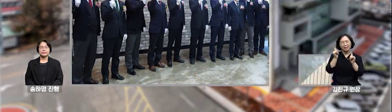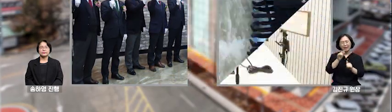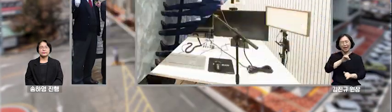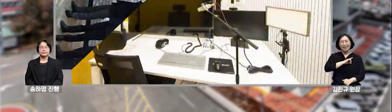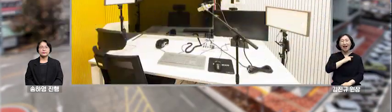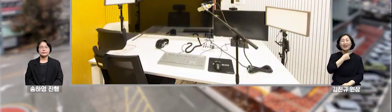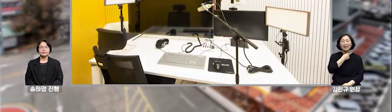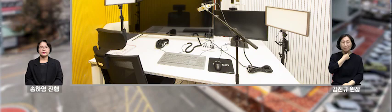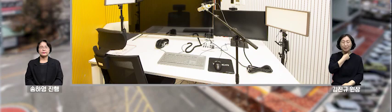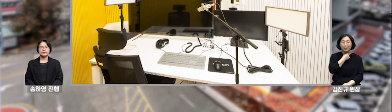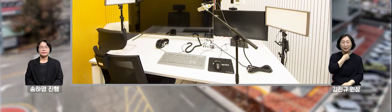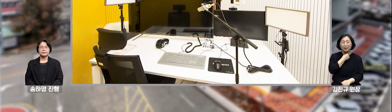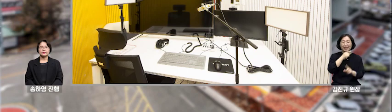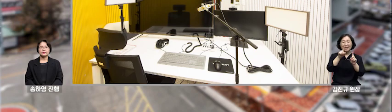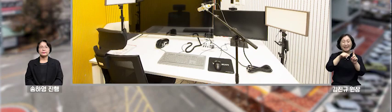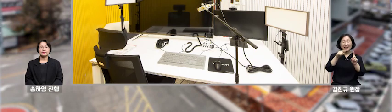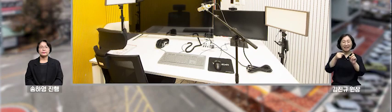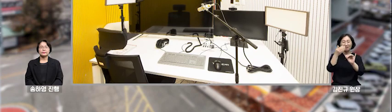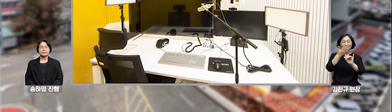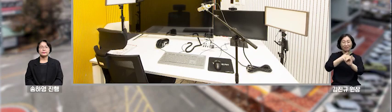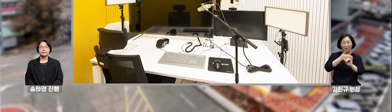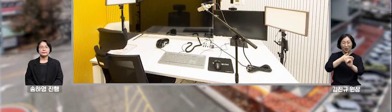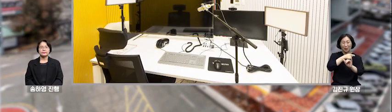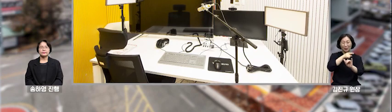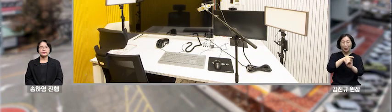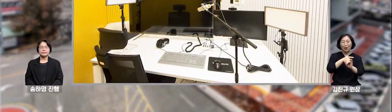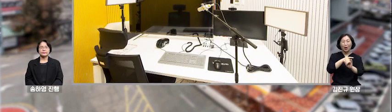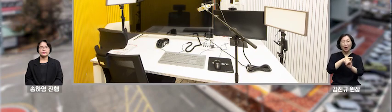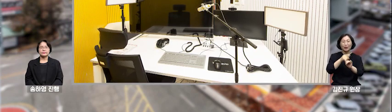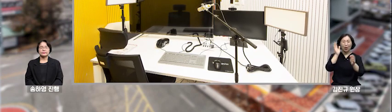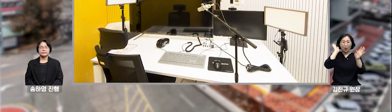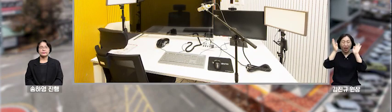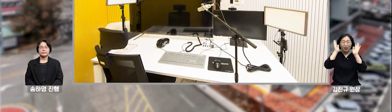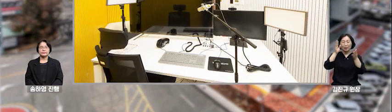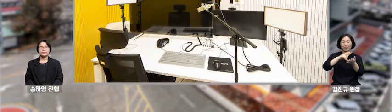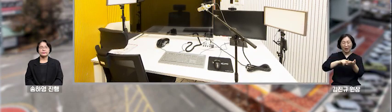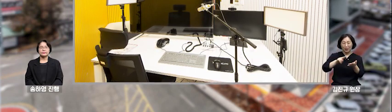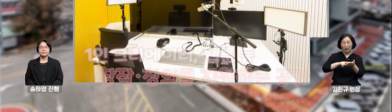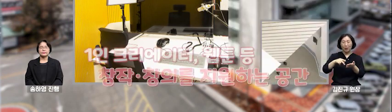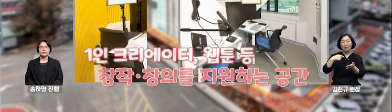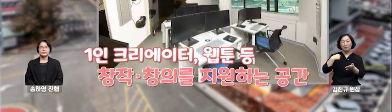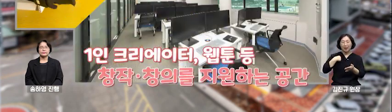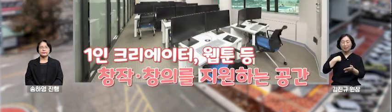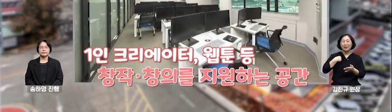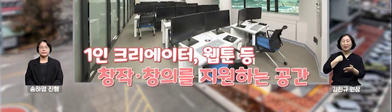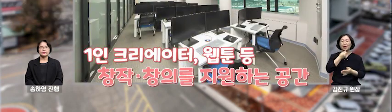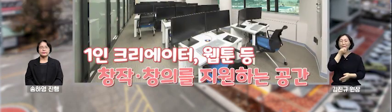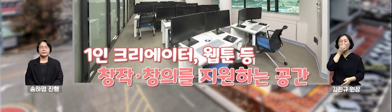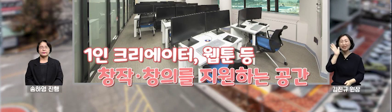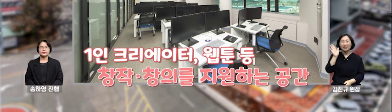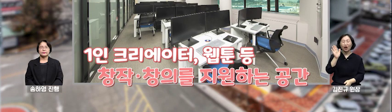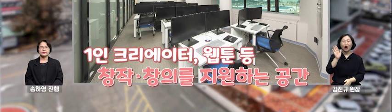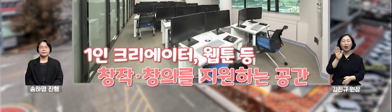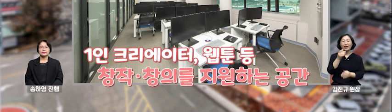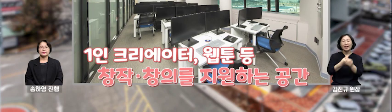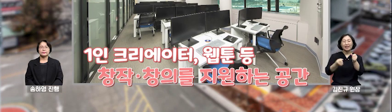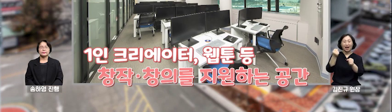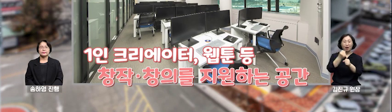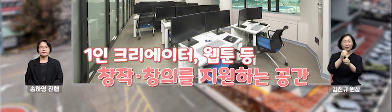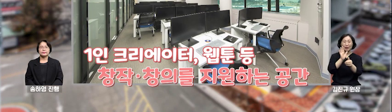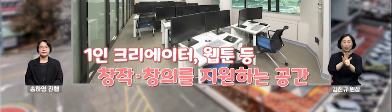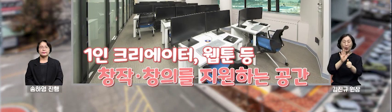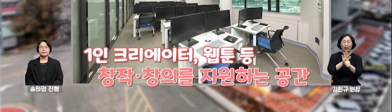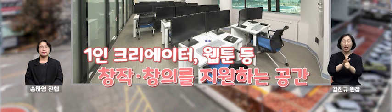1인 크리에이터 유튜버 늘 그 다음의 웹툰 패션 이런쪽에 에 창자 창업을 지원해 주는 그런 공간이